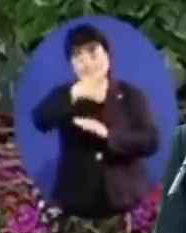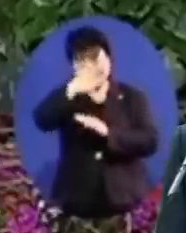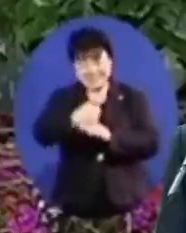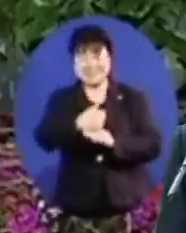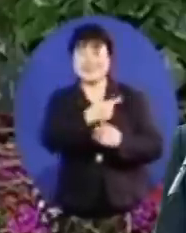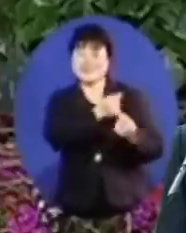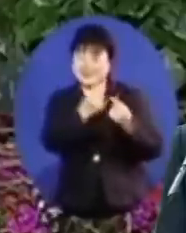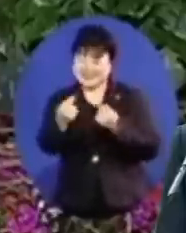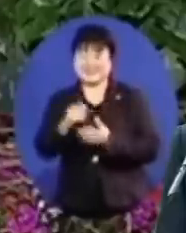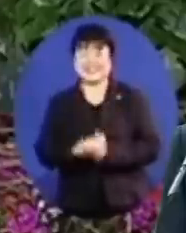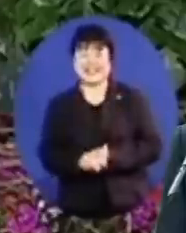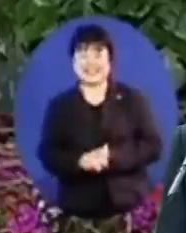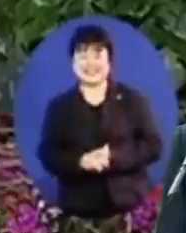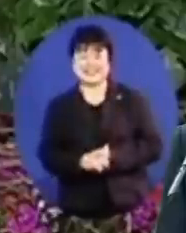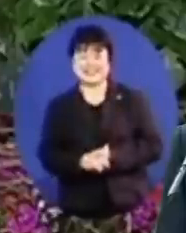것입니다.